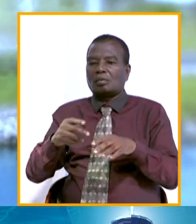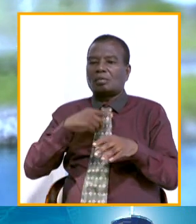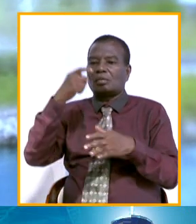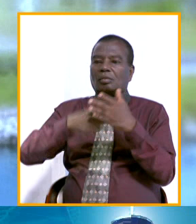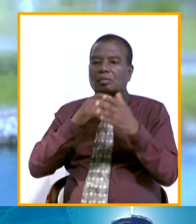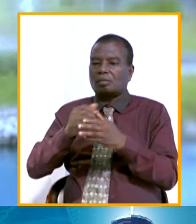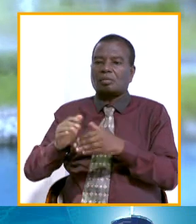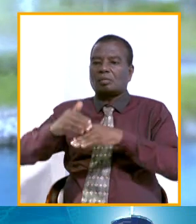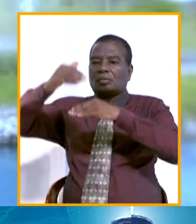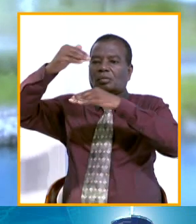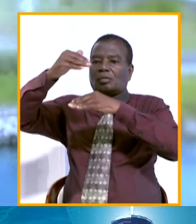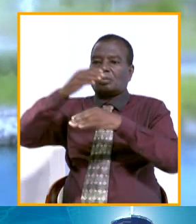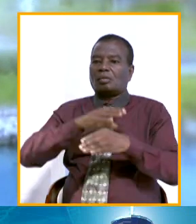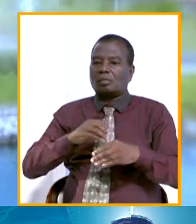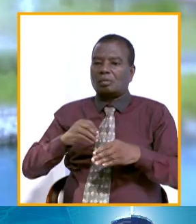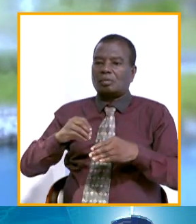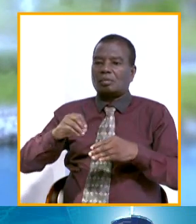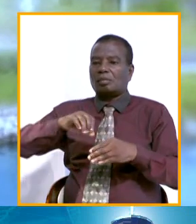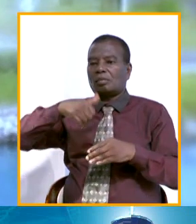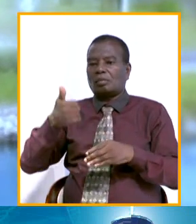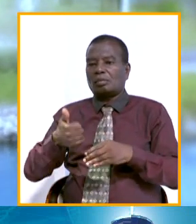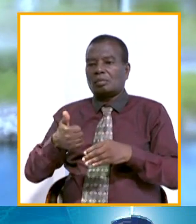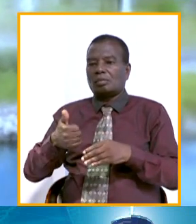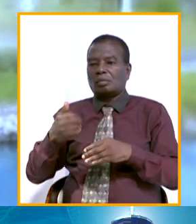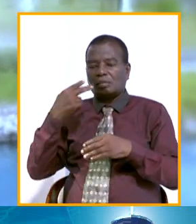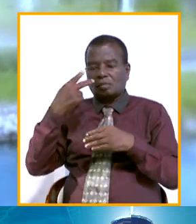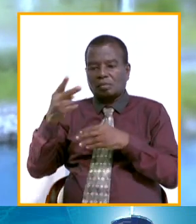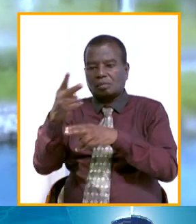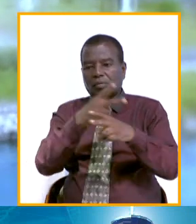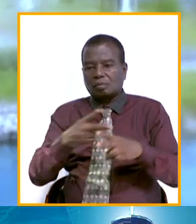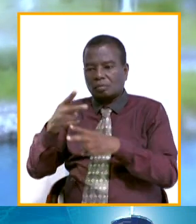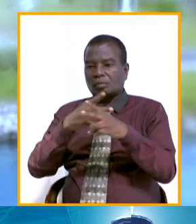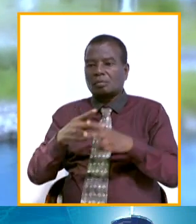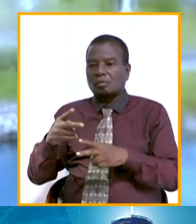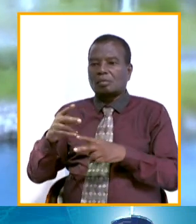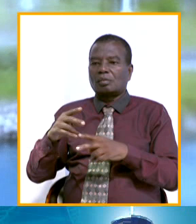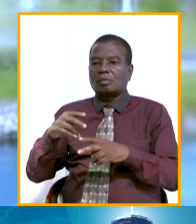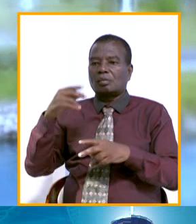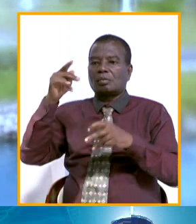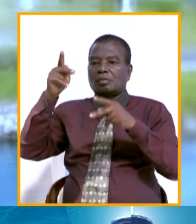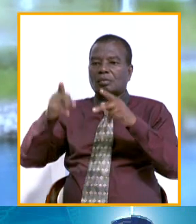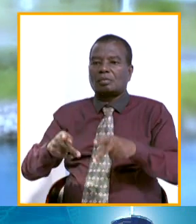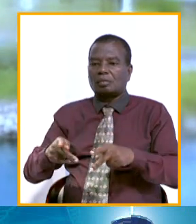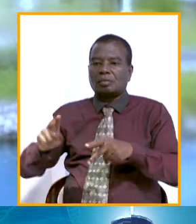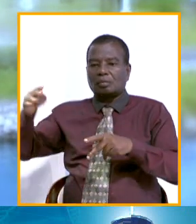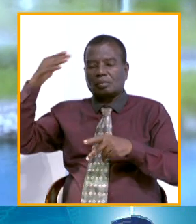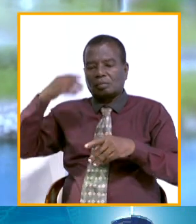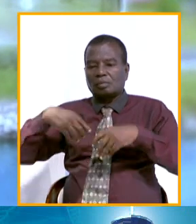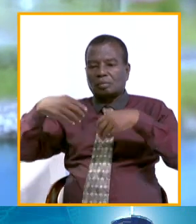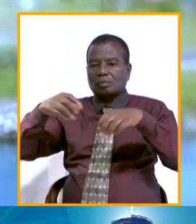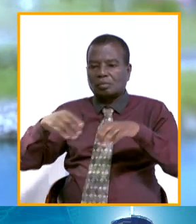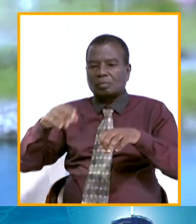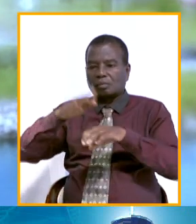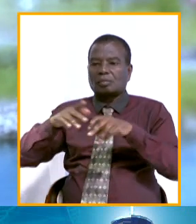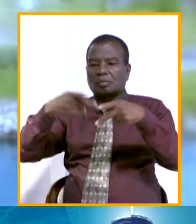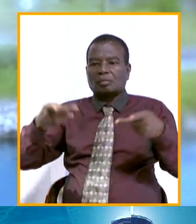comme une chose est d'adopter les mesures et une autre est de veiller à leur application, alors les agents du ministère du Commerce sont sur le terrain